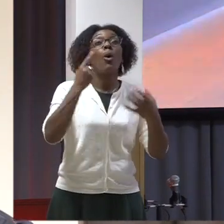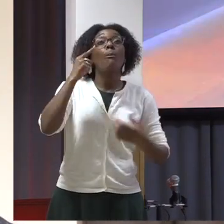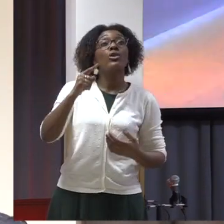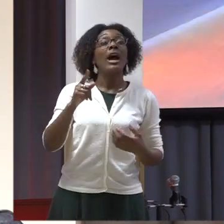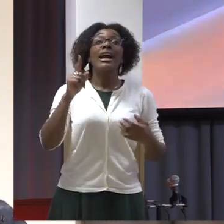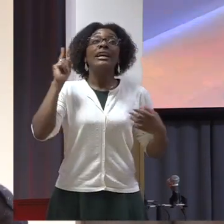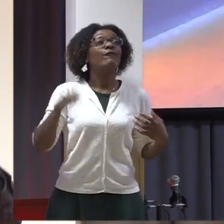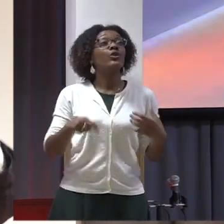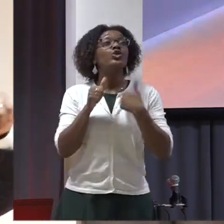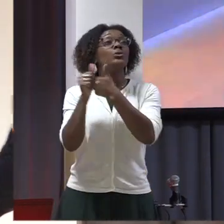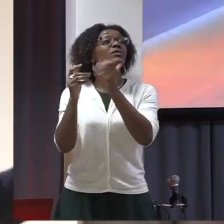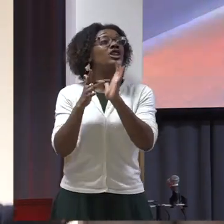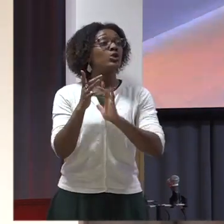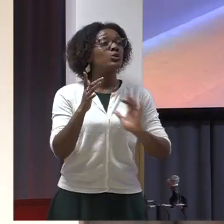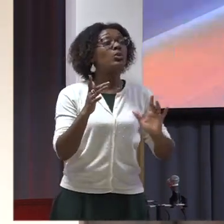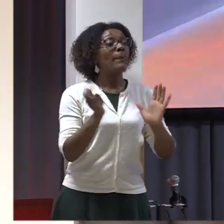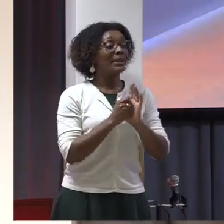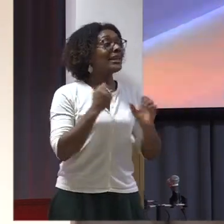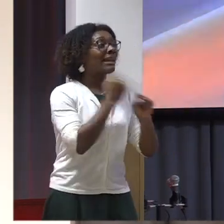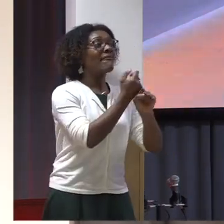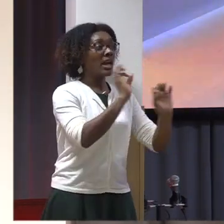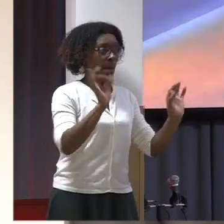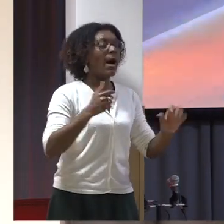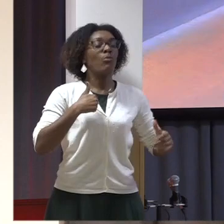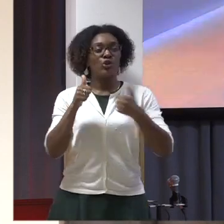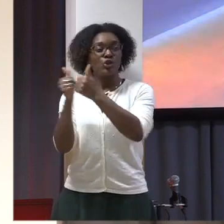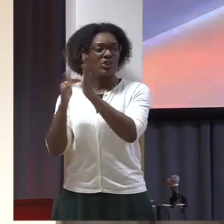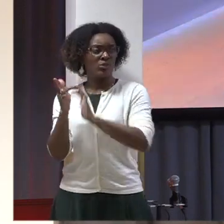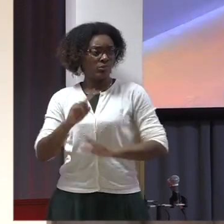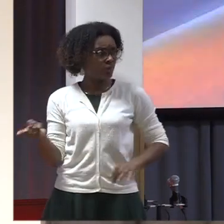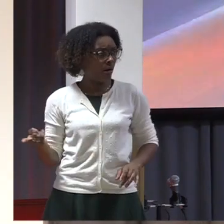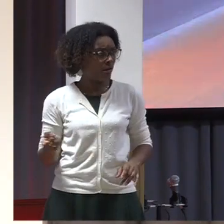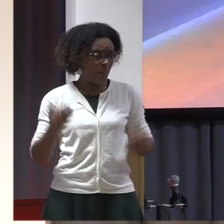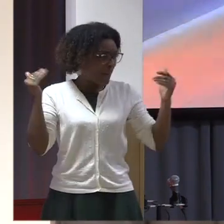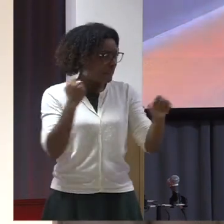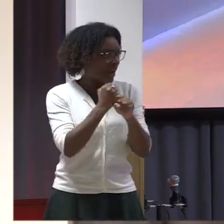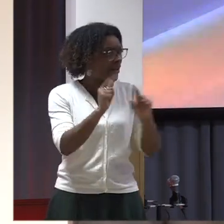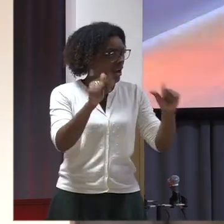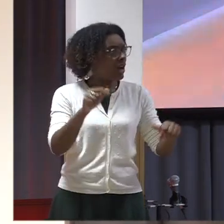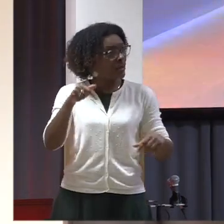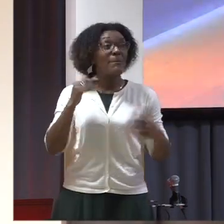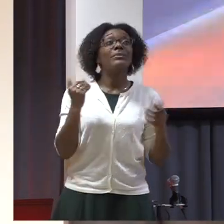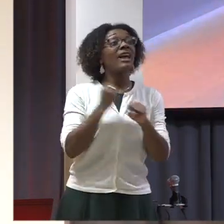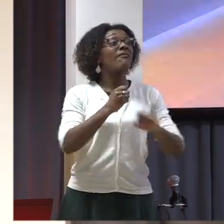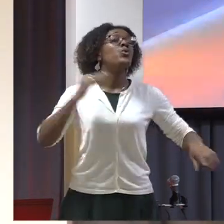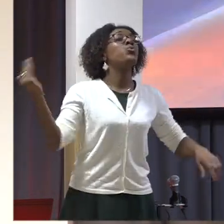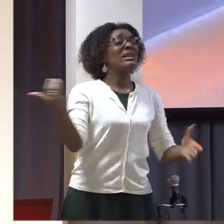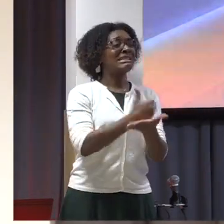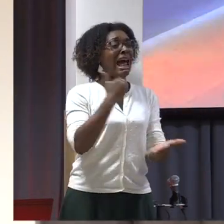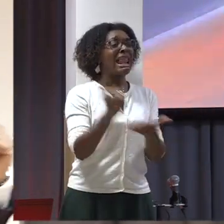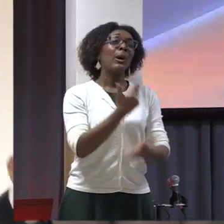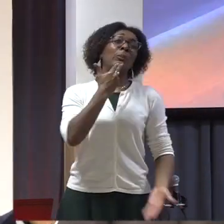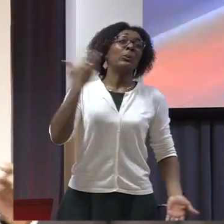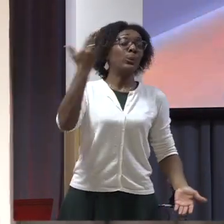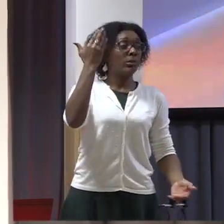suivre le seigneur que quand nous n'avons plus quoi que ce soit non suivre dieu c'est même lorsque j'ai un super boulot le seigneur me